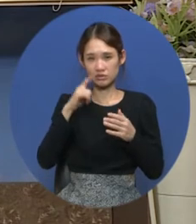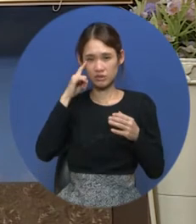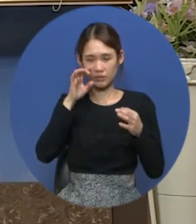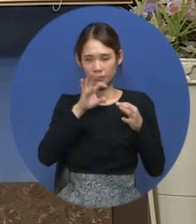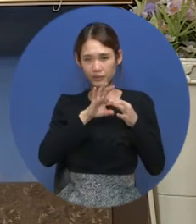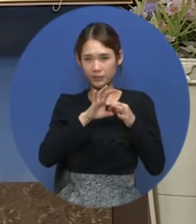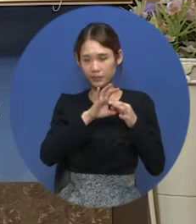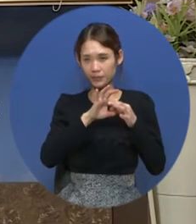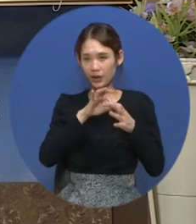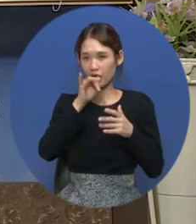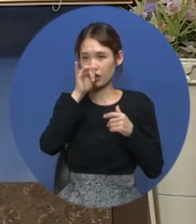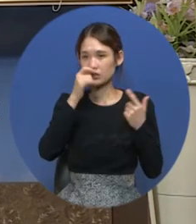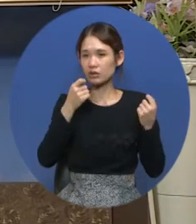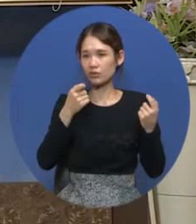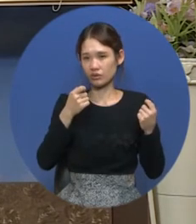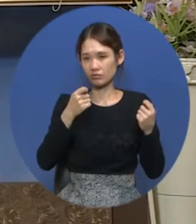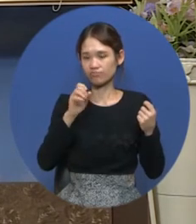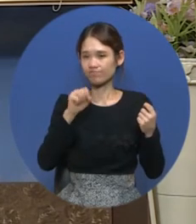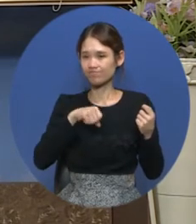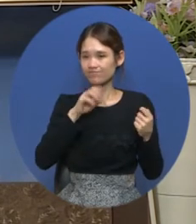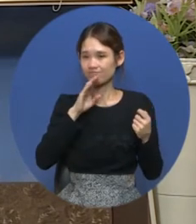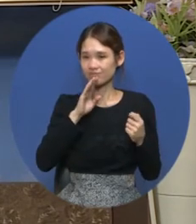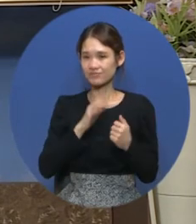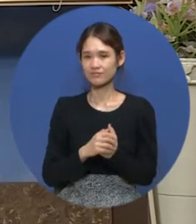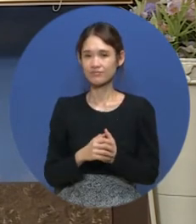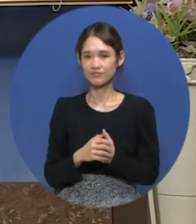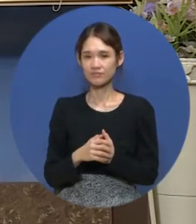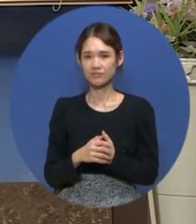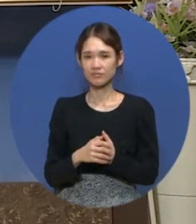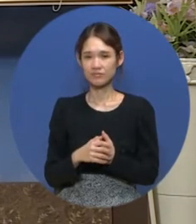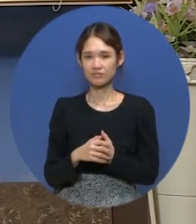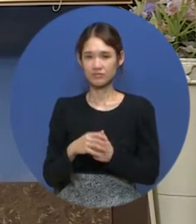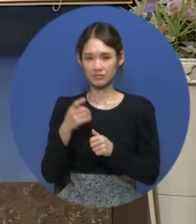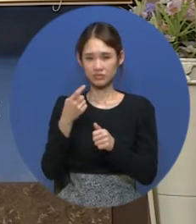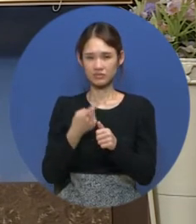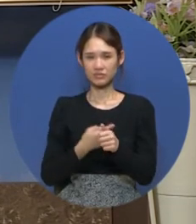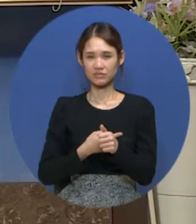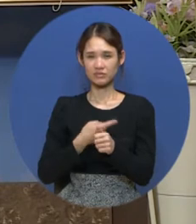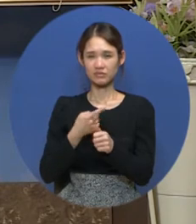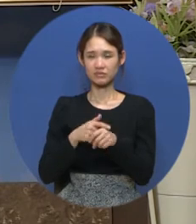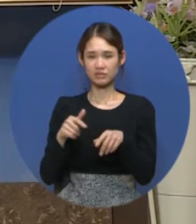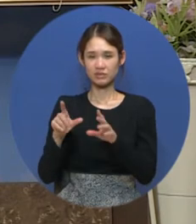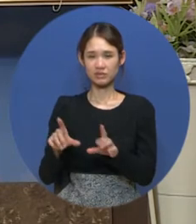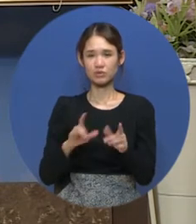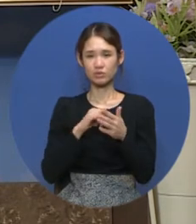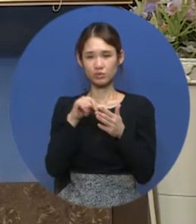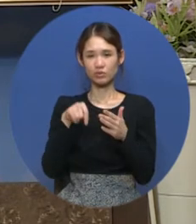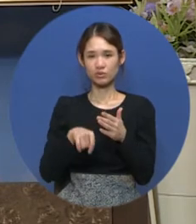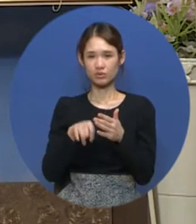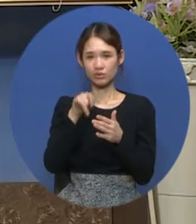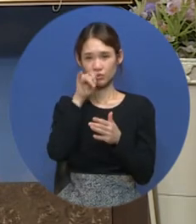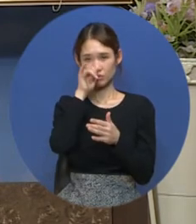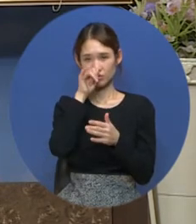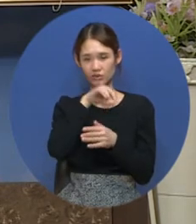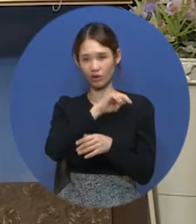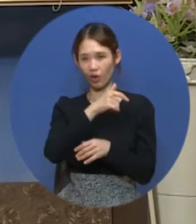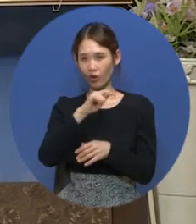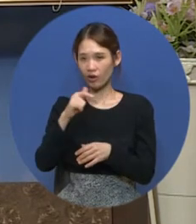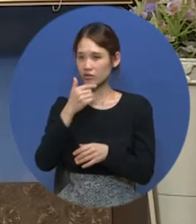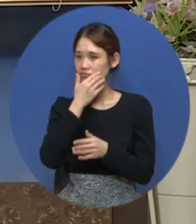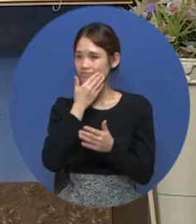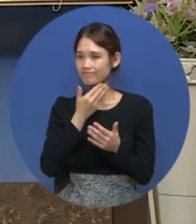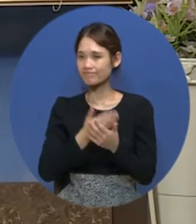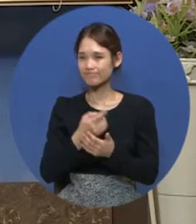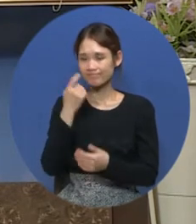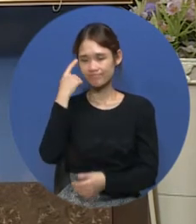노래는 것 같습니다 로 수는 없네요 그래서 이렇게 자연스럽게 이게 일상 속에 너가 있는 것들의 소중함 도무 같이 느낄 수